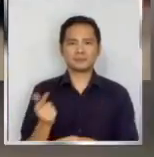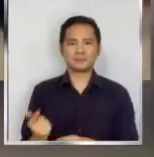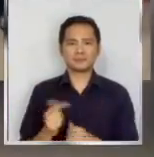Sa ngayon, patuloy pa rin sa pamamahagi ng tulong ang grupo sa iba't ibang lugar sa Mindanao, gaya sa Tibuli Community ng Lake Cebu